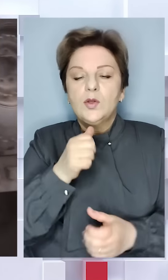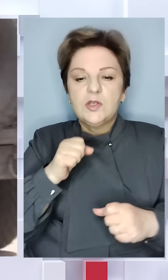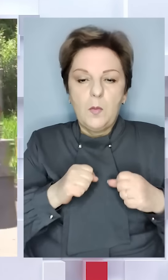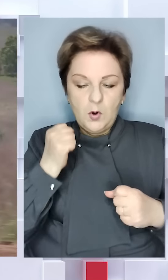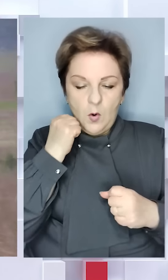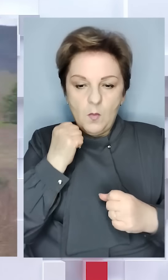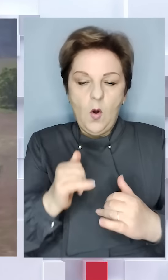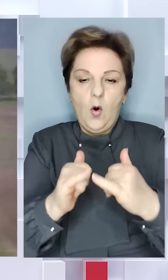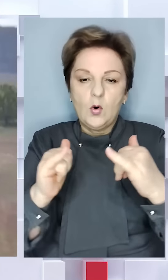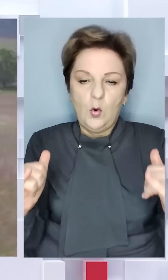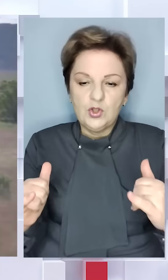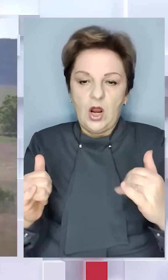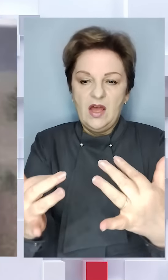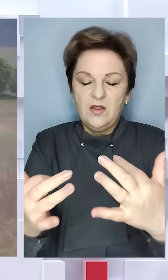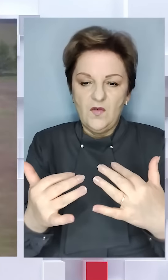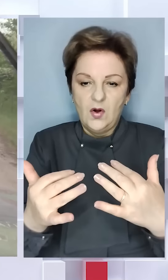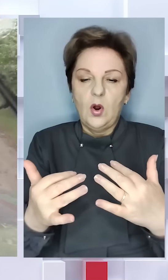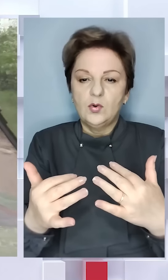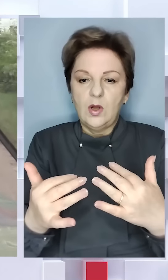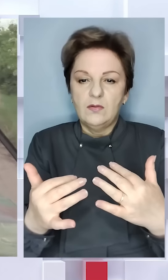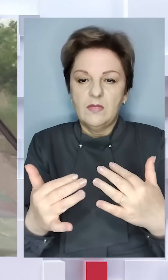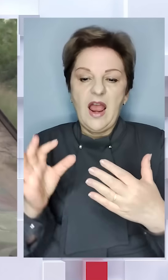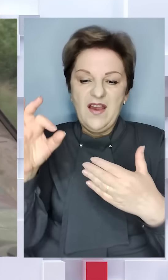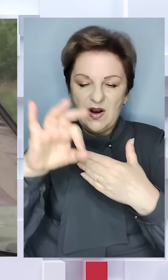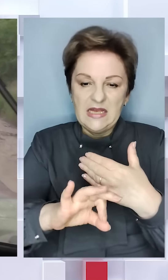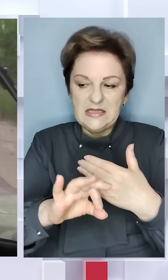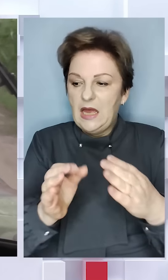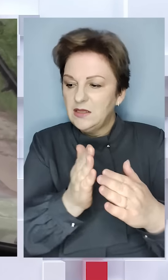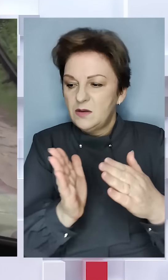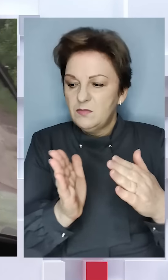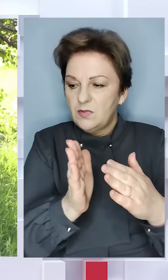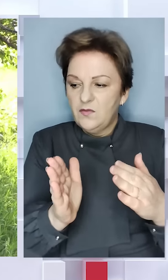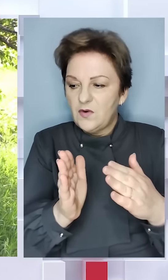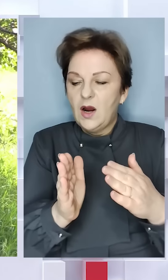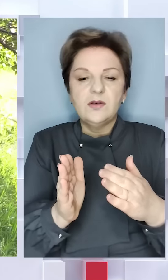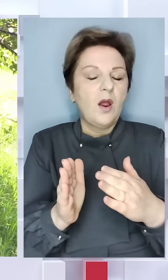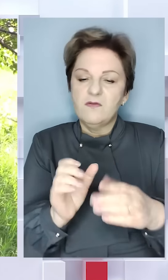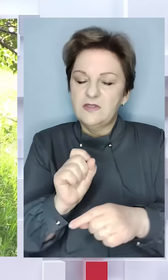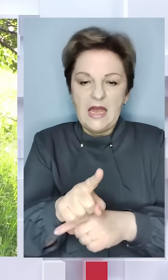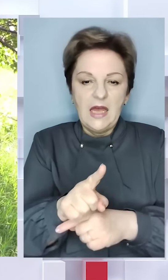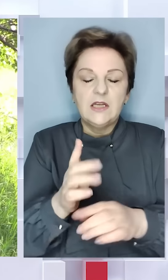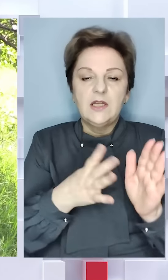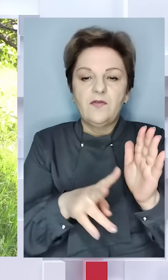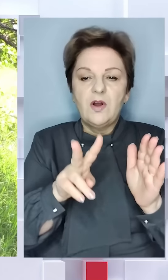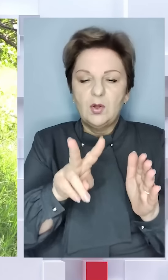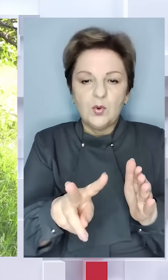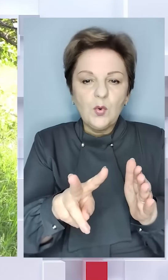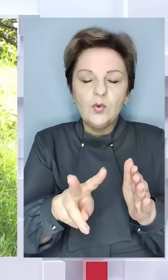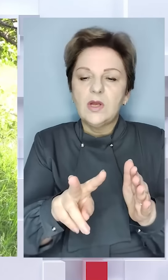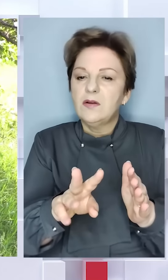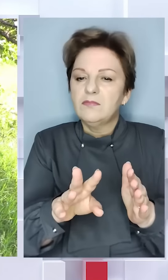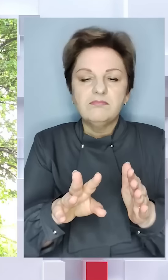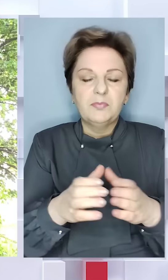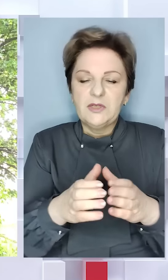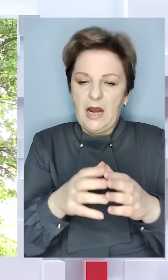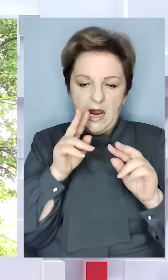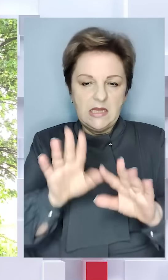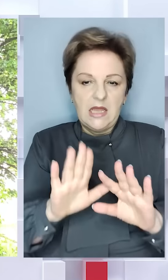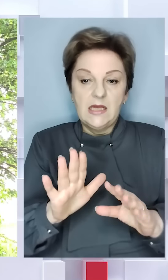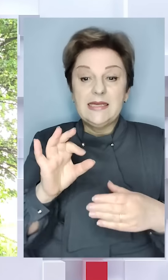розширити свого вторгнення по кордону, щонайменше у західному напрямку, кажуть, 92-ї штурмової, наразі не